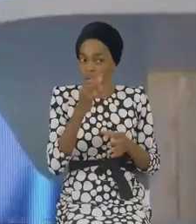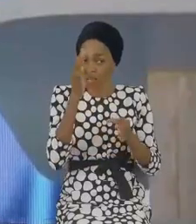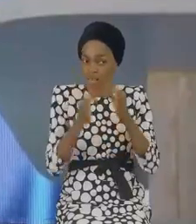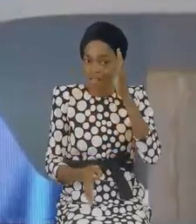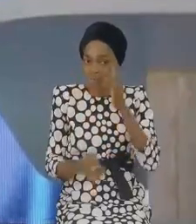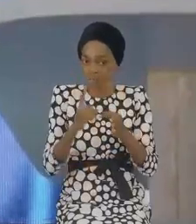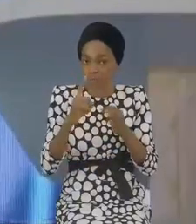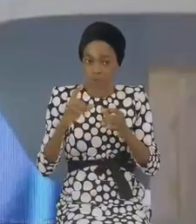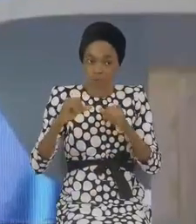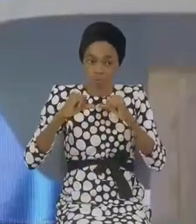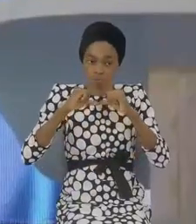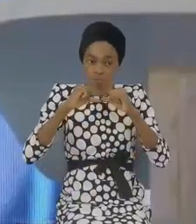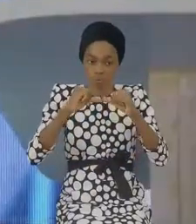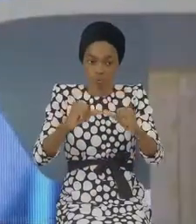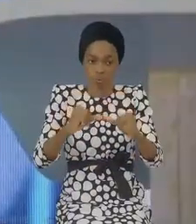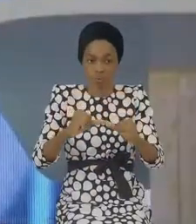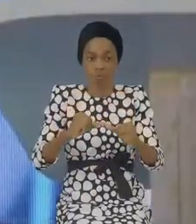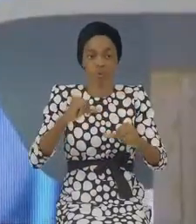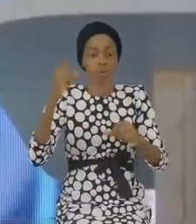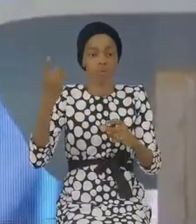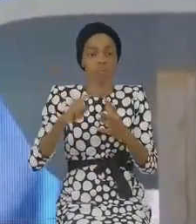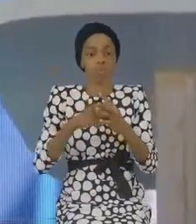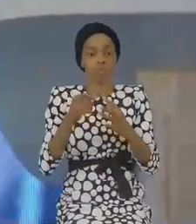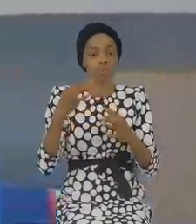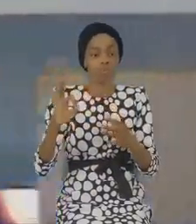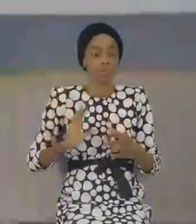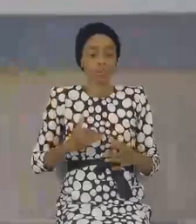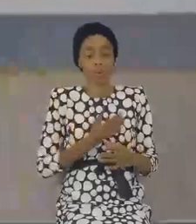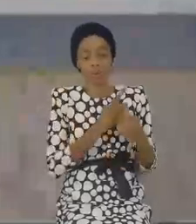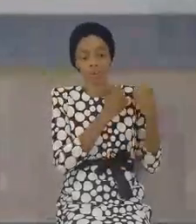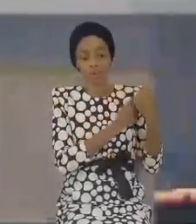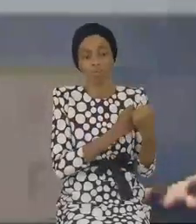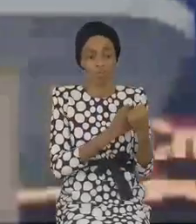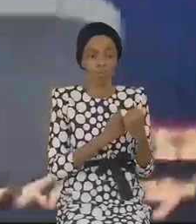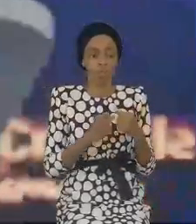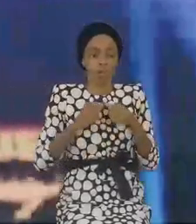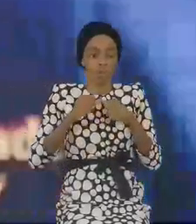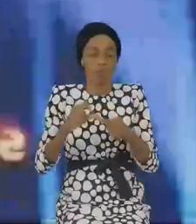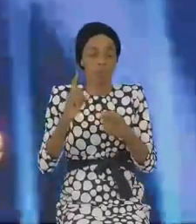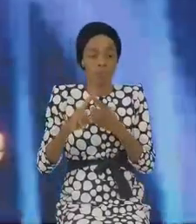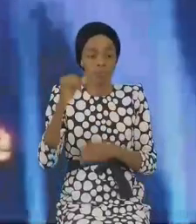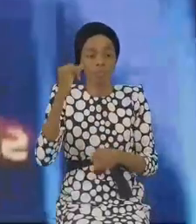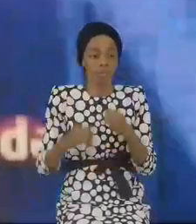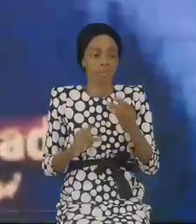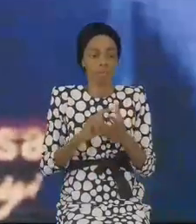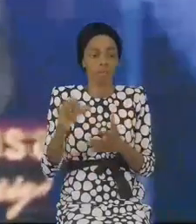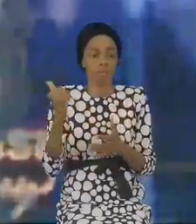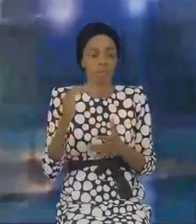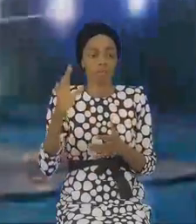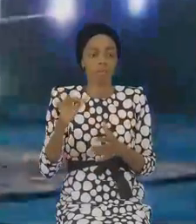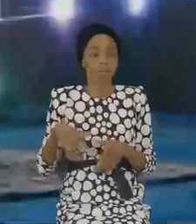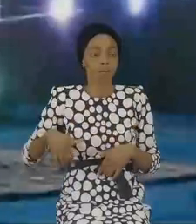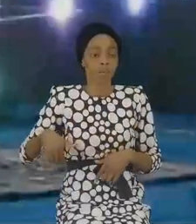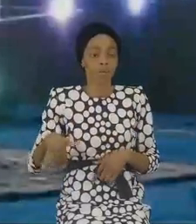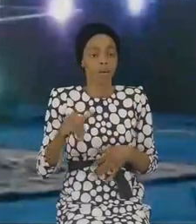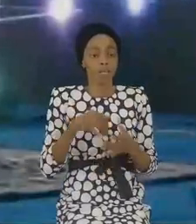la fin l'assurance que nous avions au commencement. Verset 15, on dit, pendant qu'il est dit,